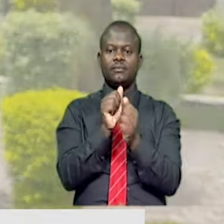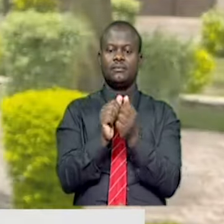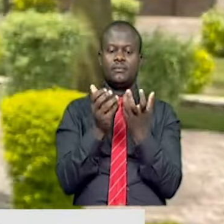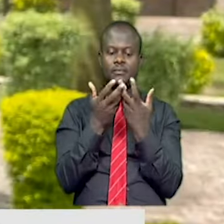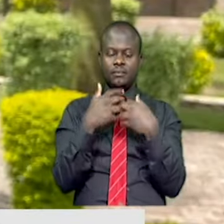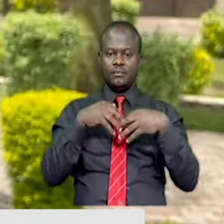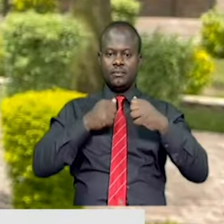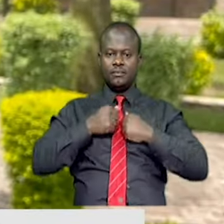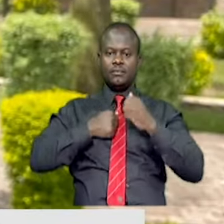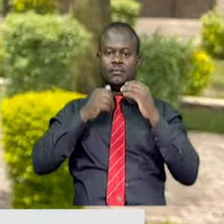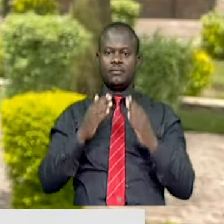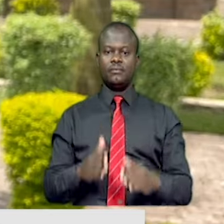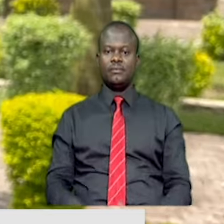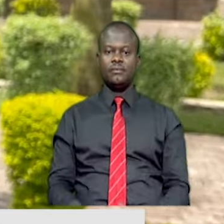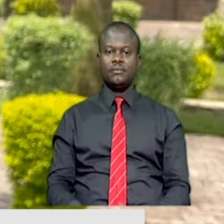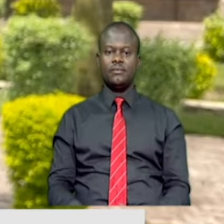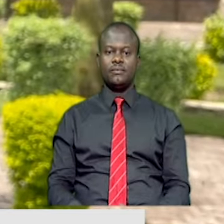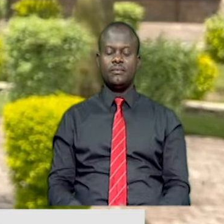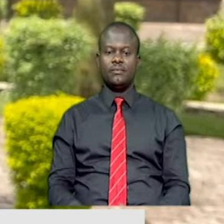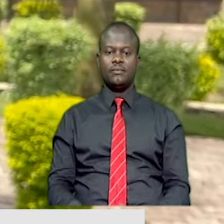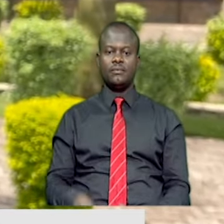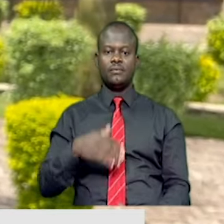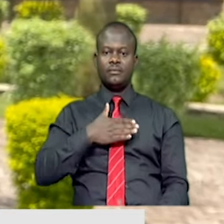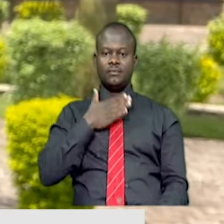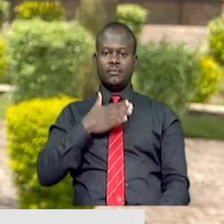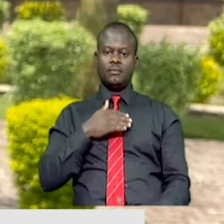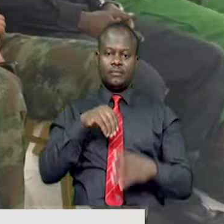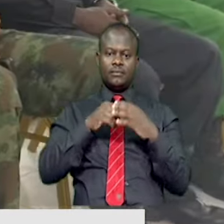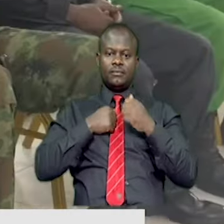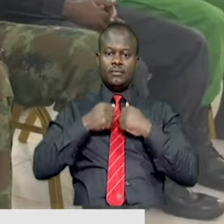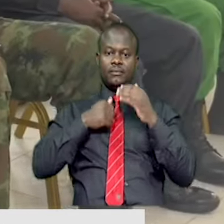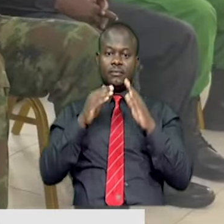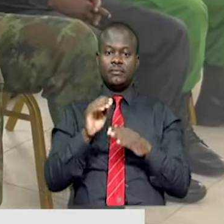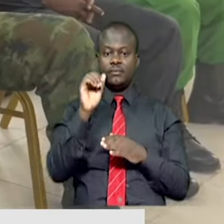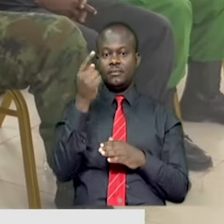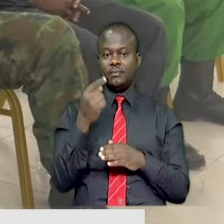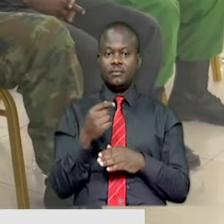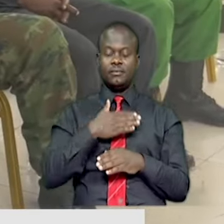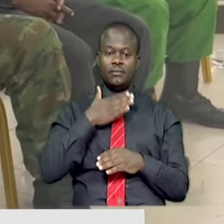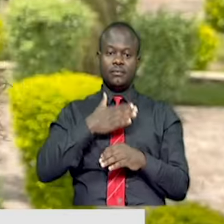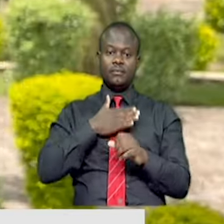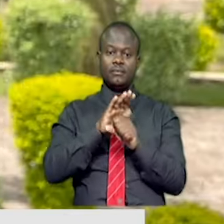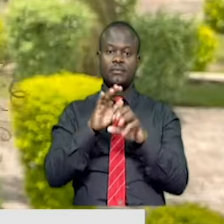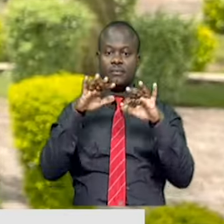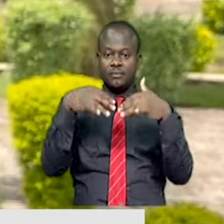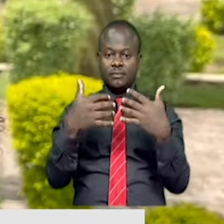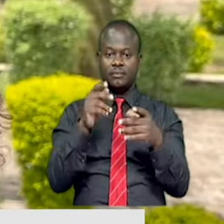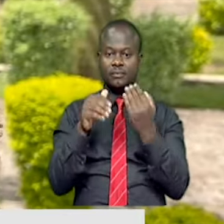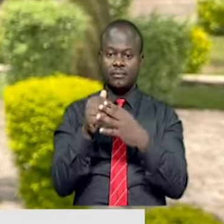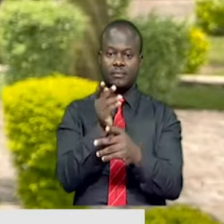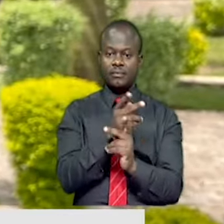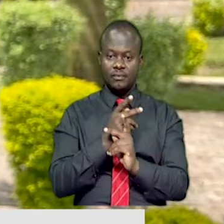bw'abanyarwanda nanje nishimiye byo kuza hano mu Rwanda bwa mbere nishimiye kuno abantu badufashe